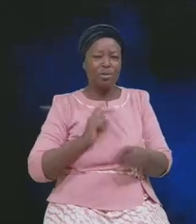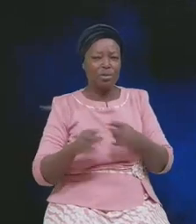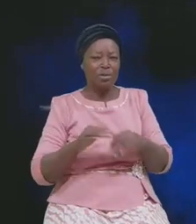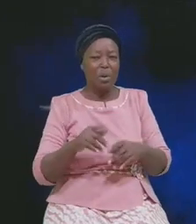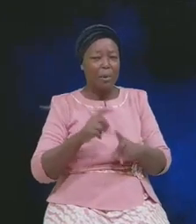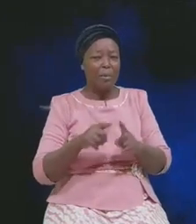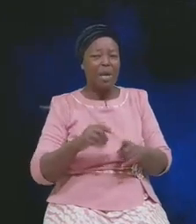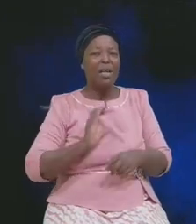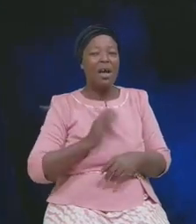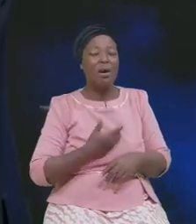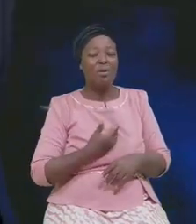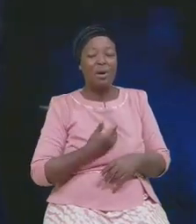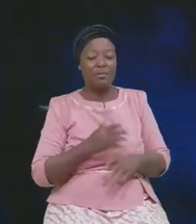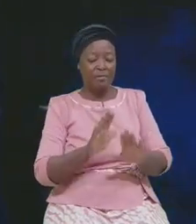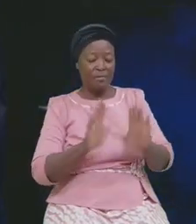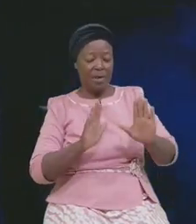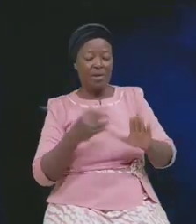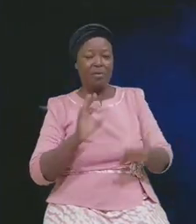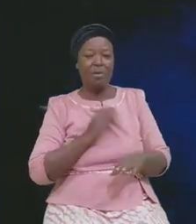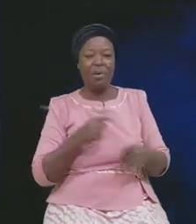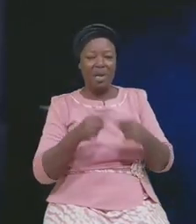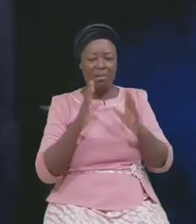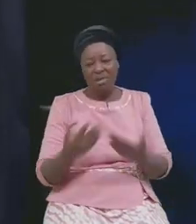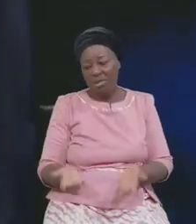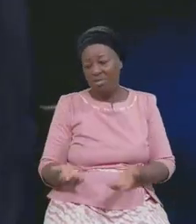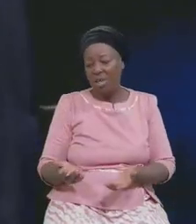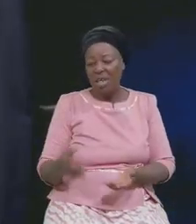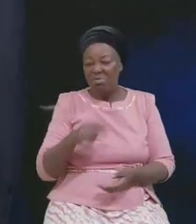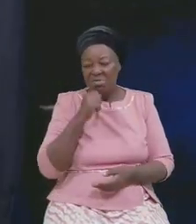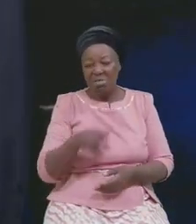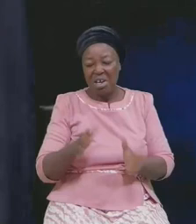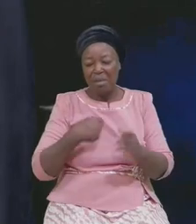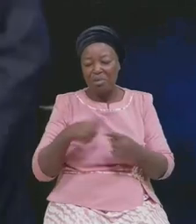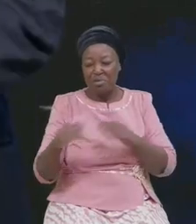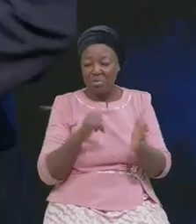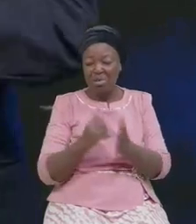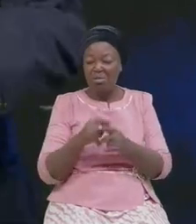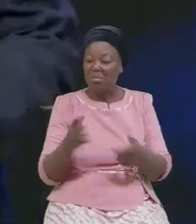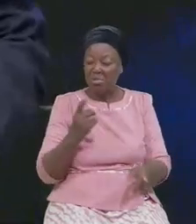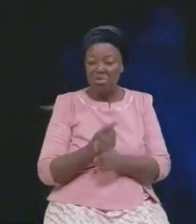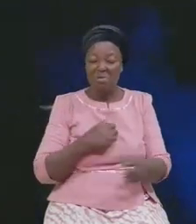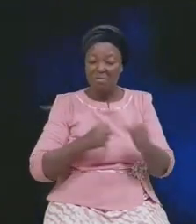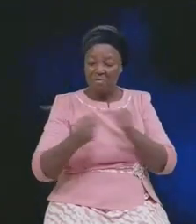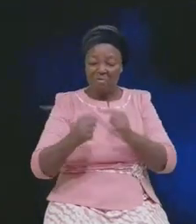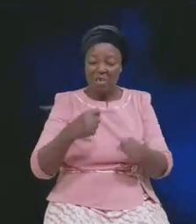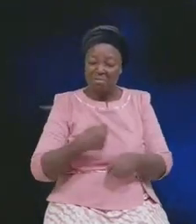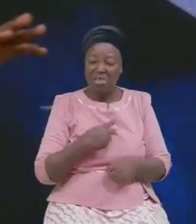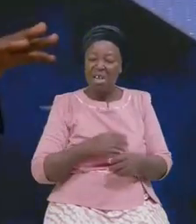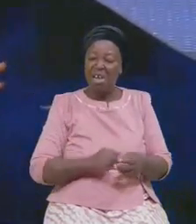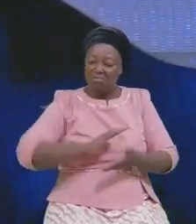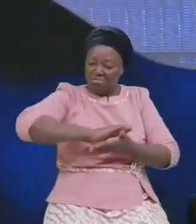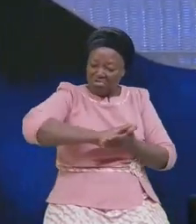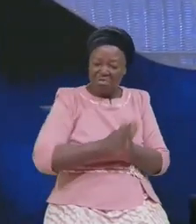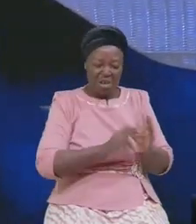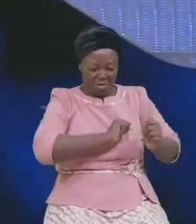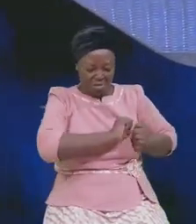ennemis. Ils ne vont pas me laisser faire ça. Ils vont essayer de me doubler. Ils vont me briser. Ils vont détruire le